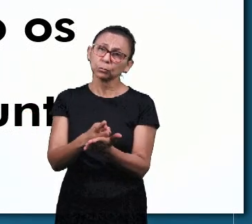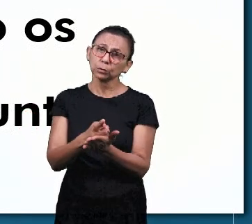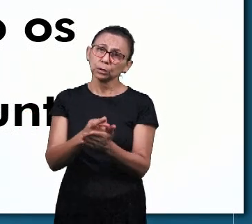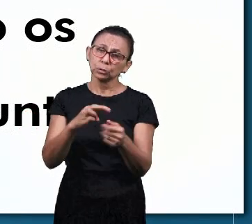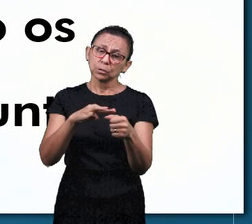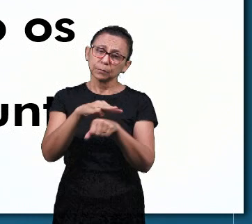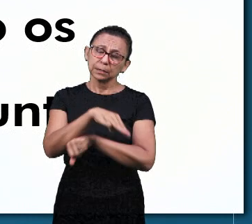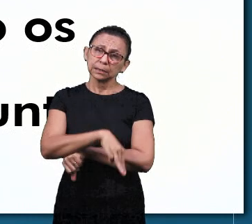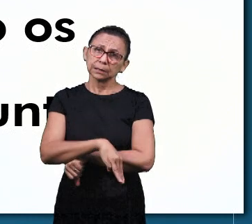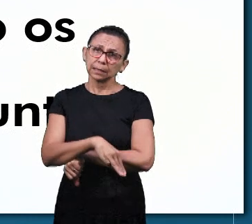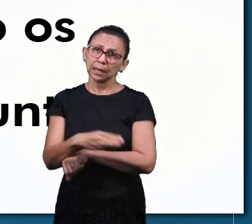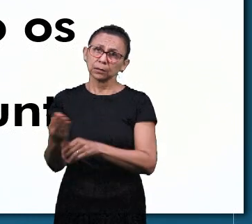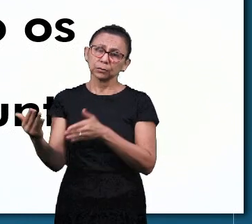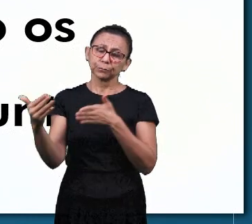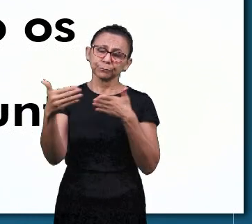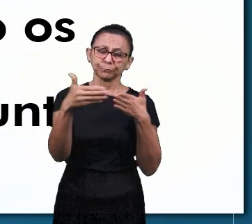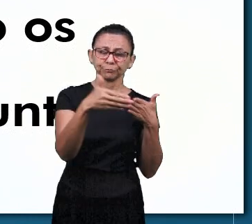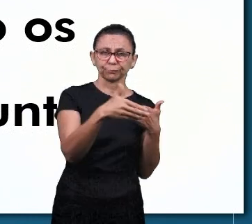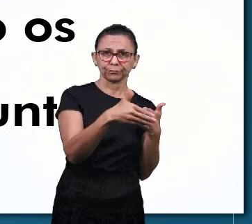question précédente,